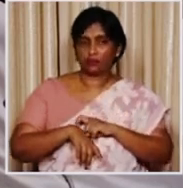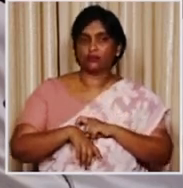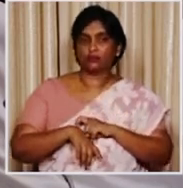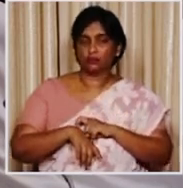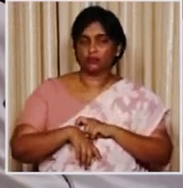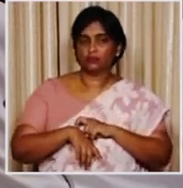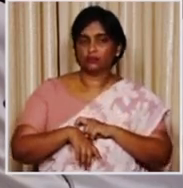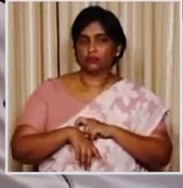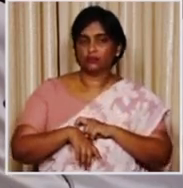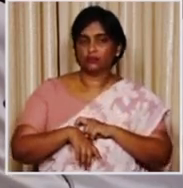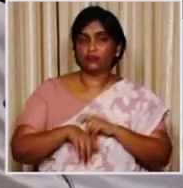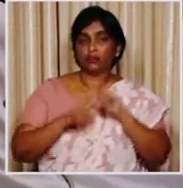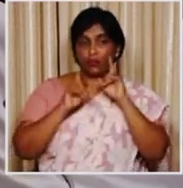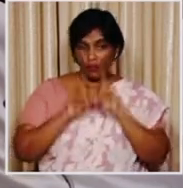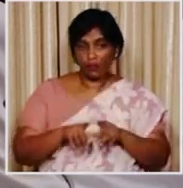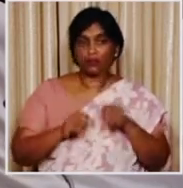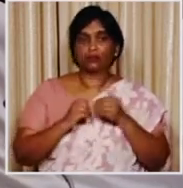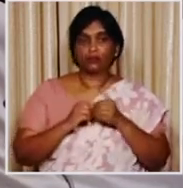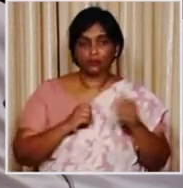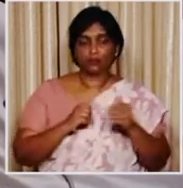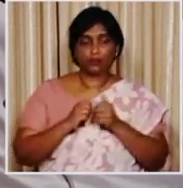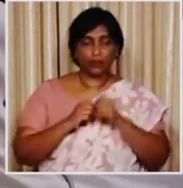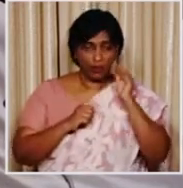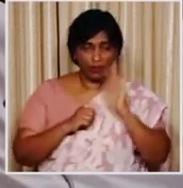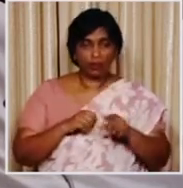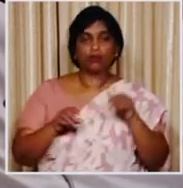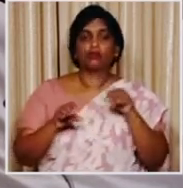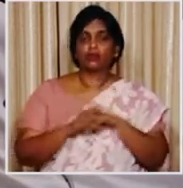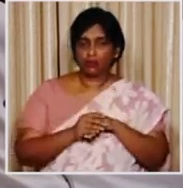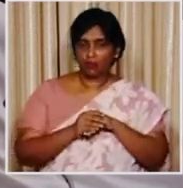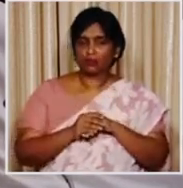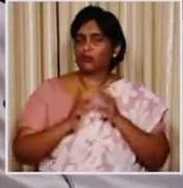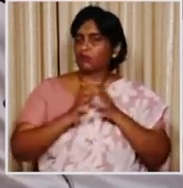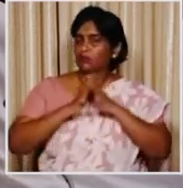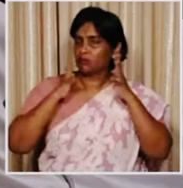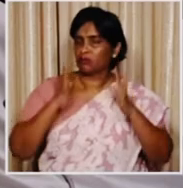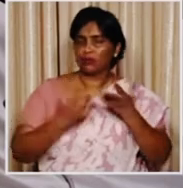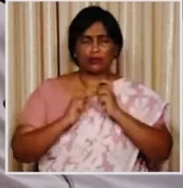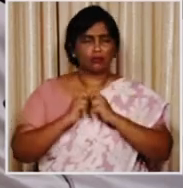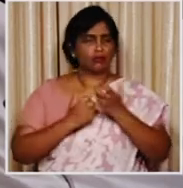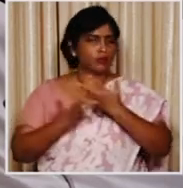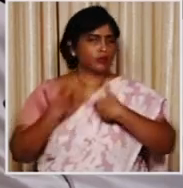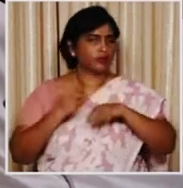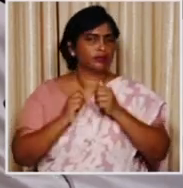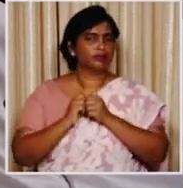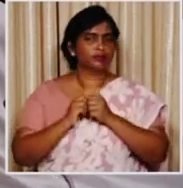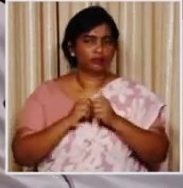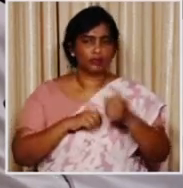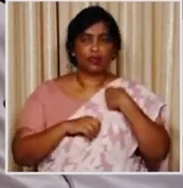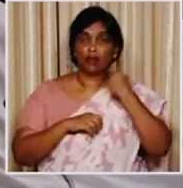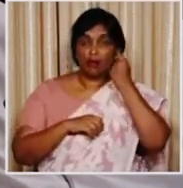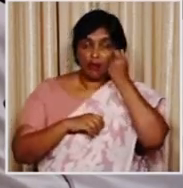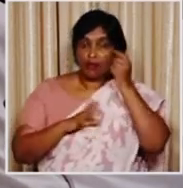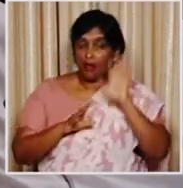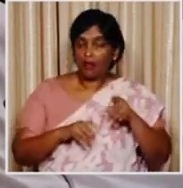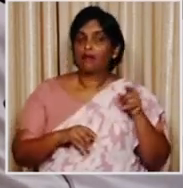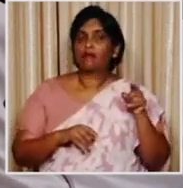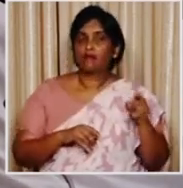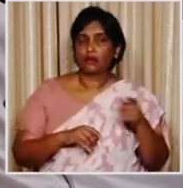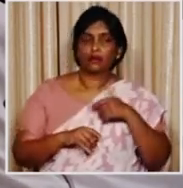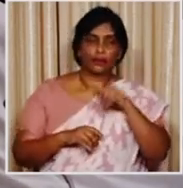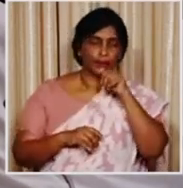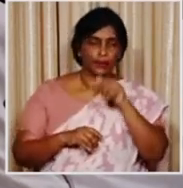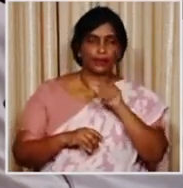ඒක එහෙම දෙයක් සිදු කිරීම තුල විශාල කැළමීමක් ඇති කිරීමේ චේතනාවක් තිබුණා කියන එක